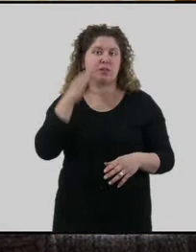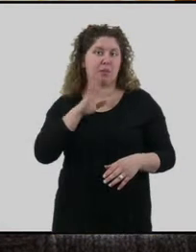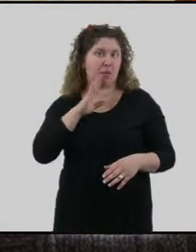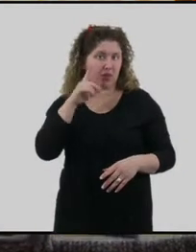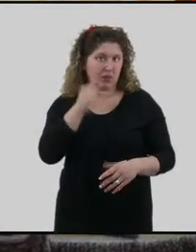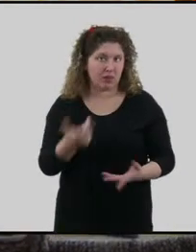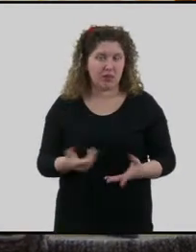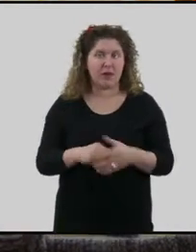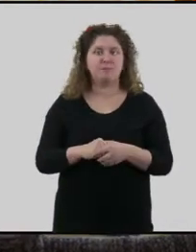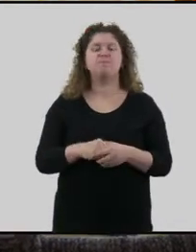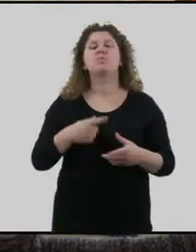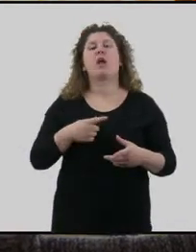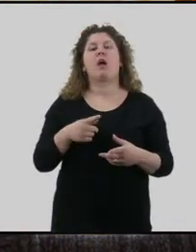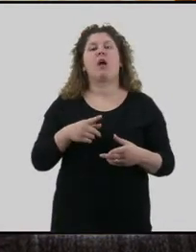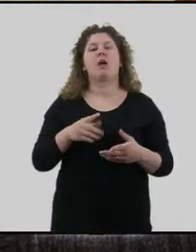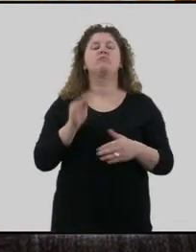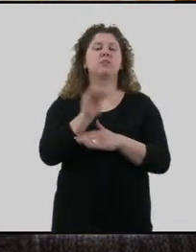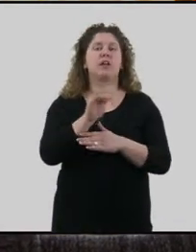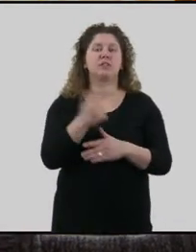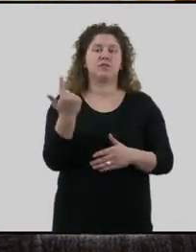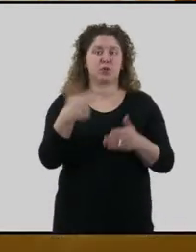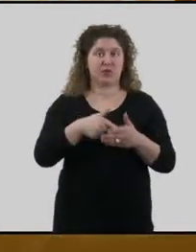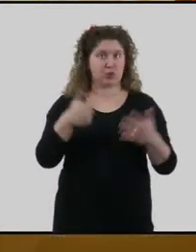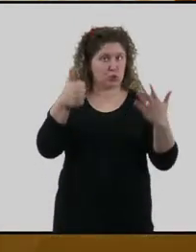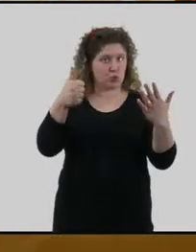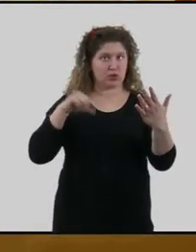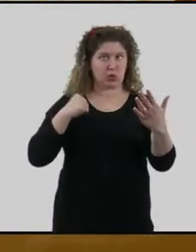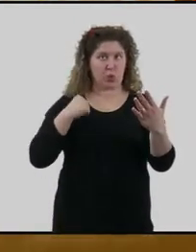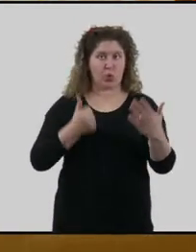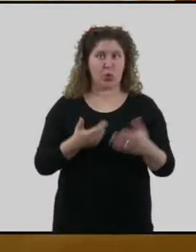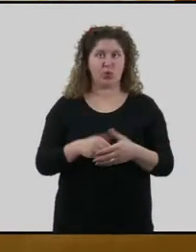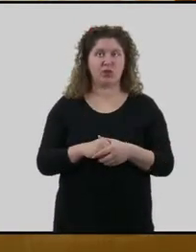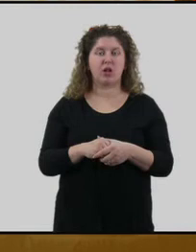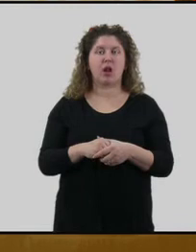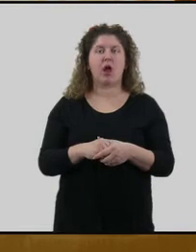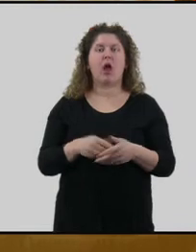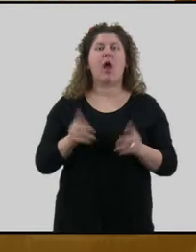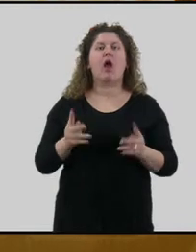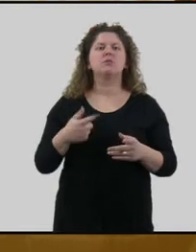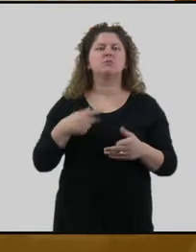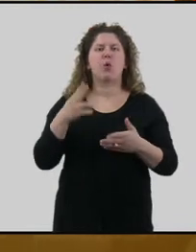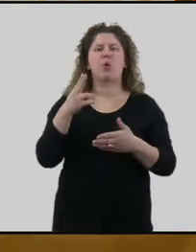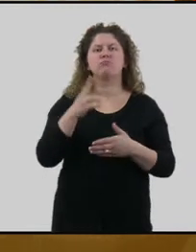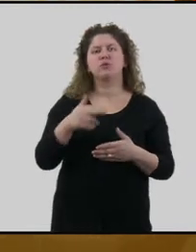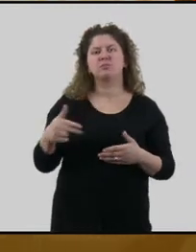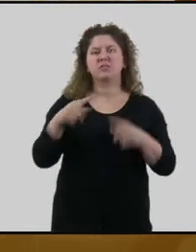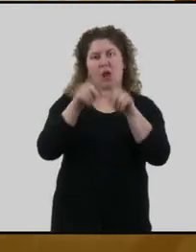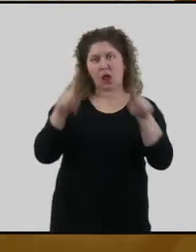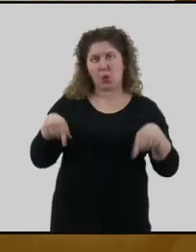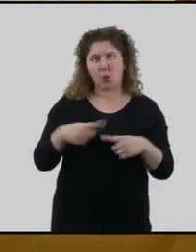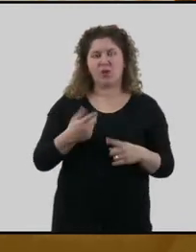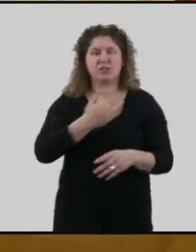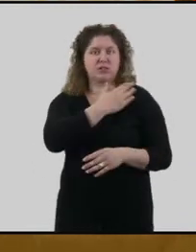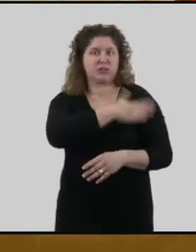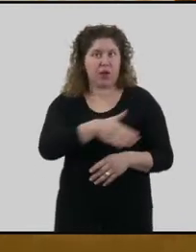izvan vlastite obitelji. Registrirani smo 2006. godine kada smo potpisali ugovor